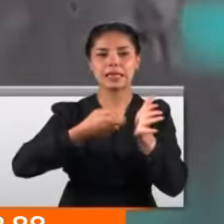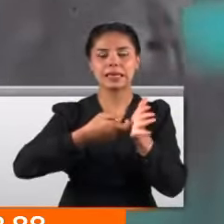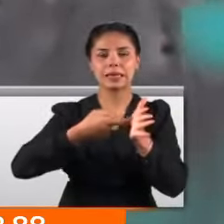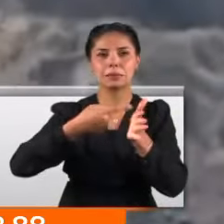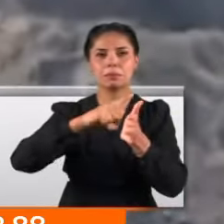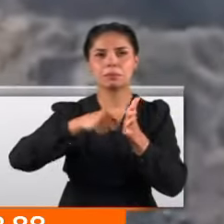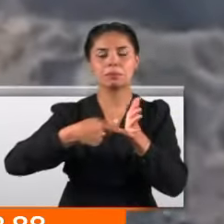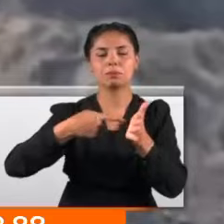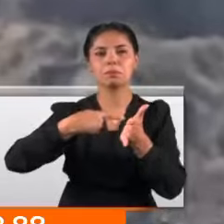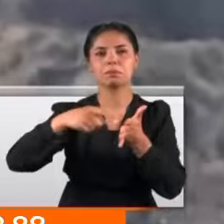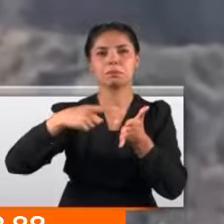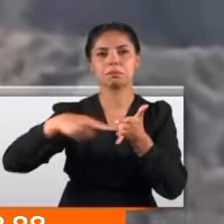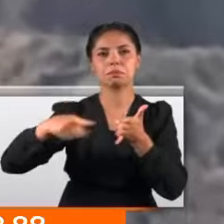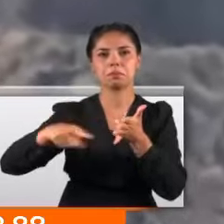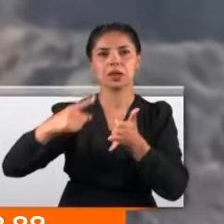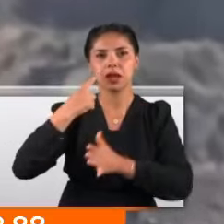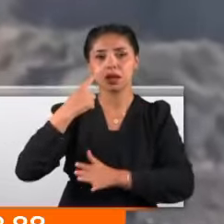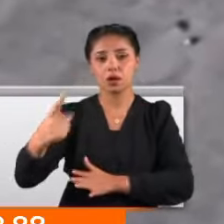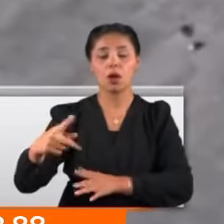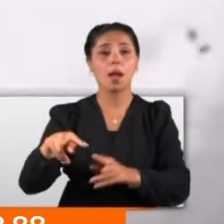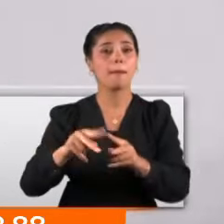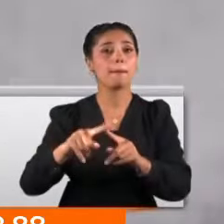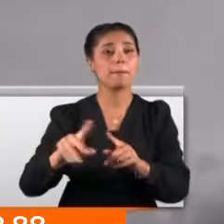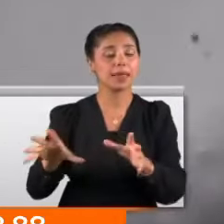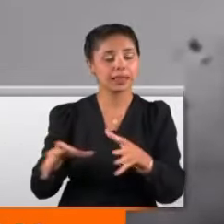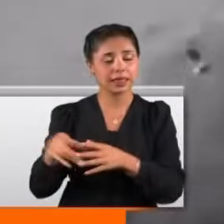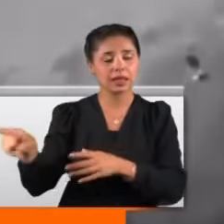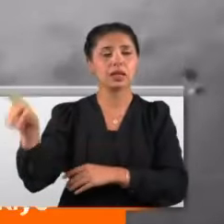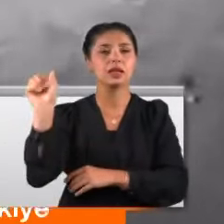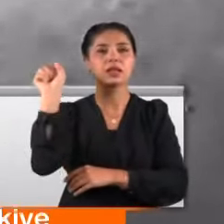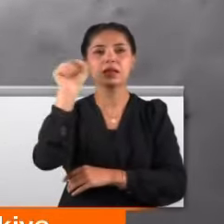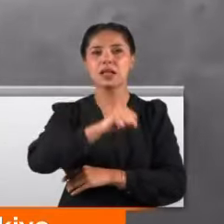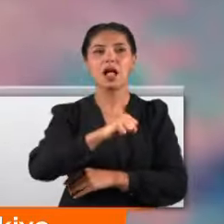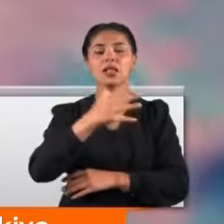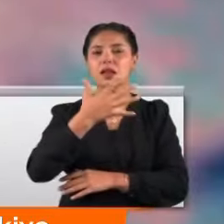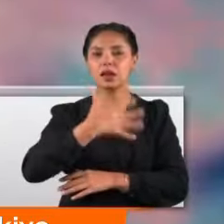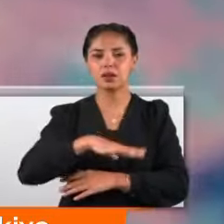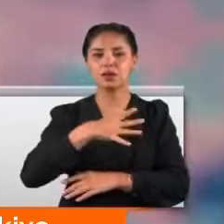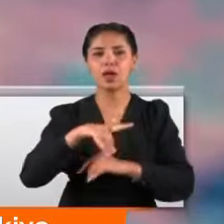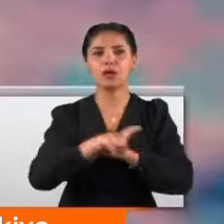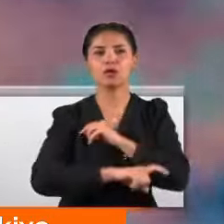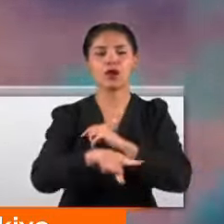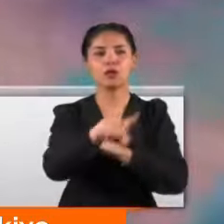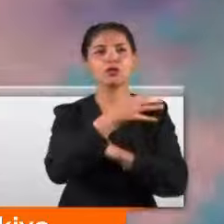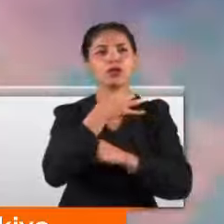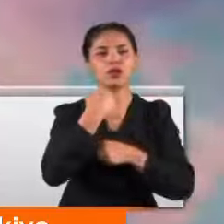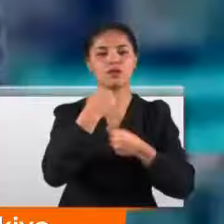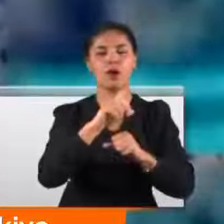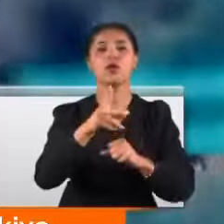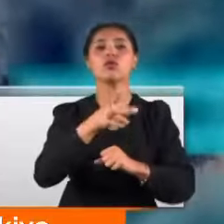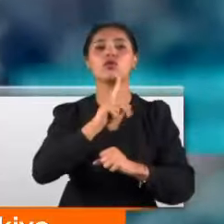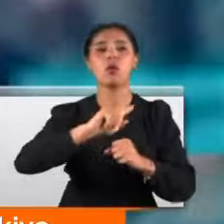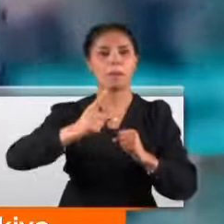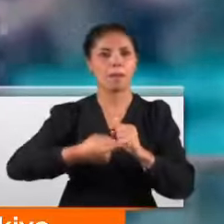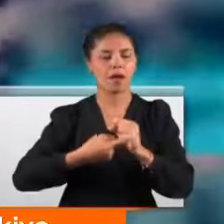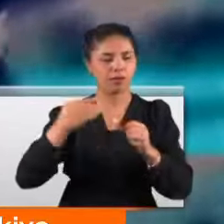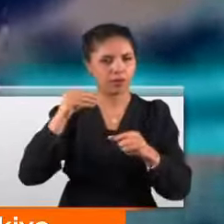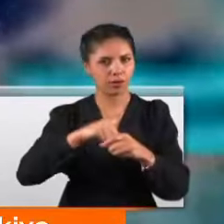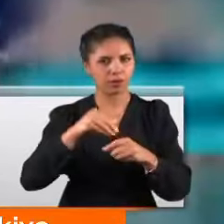günden güne çiziliyor. MİT saldırı hazırlığındaki teröristlere göz açtırmadı. Sadece son bir hafta içinde peş peşe